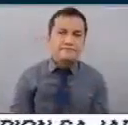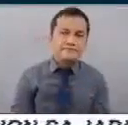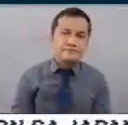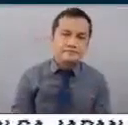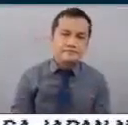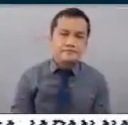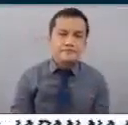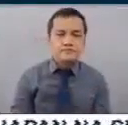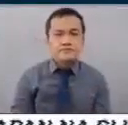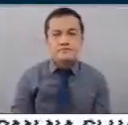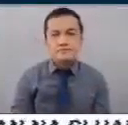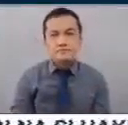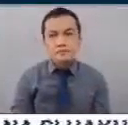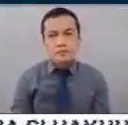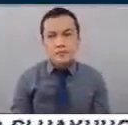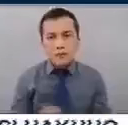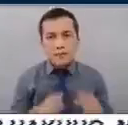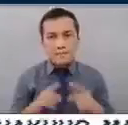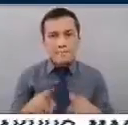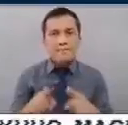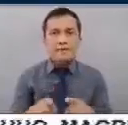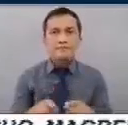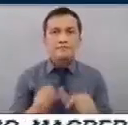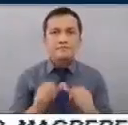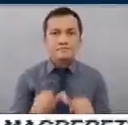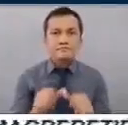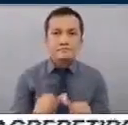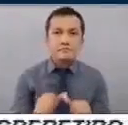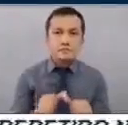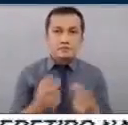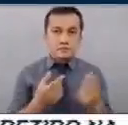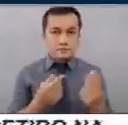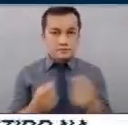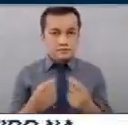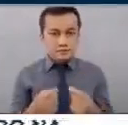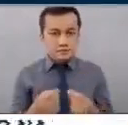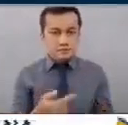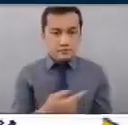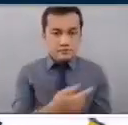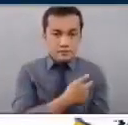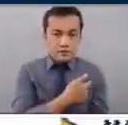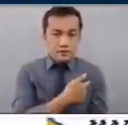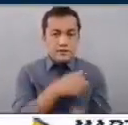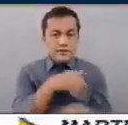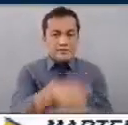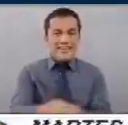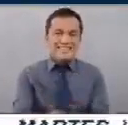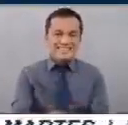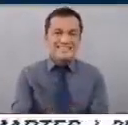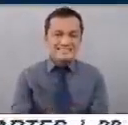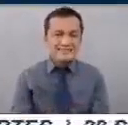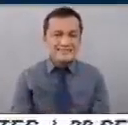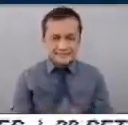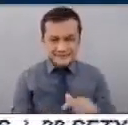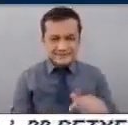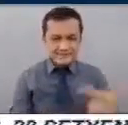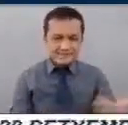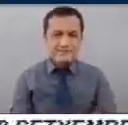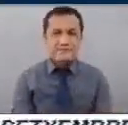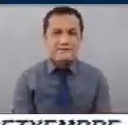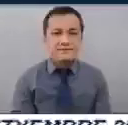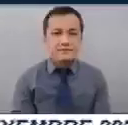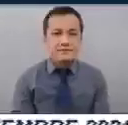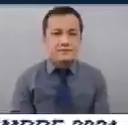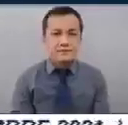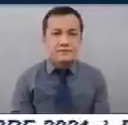We already discussed earlier to pilot two vaccination centers with our